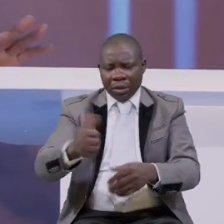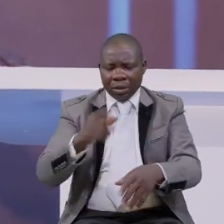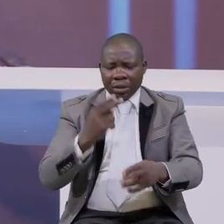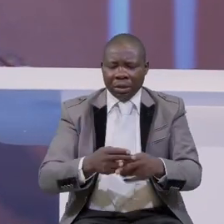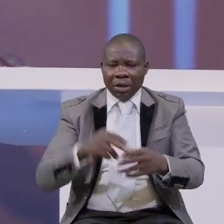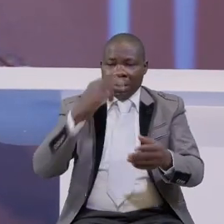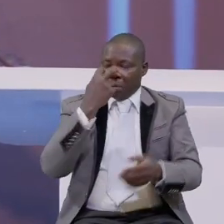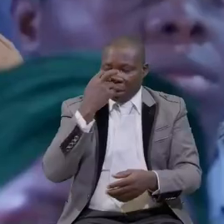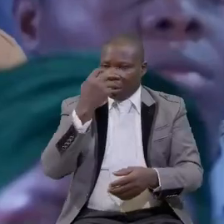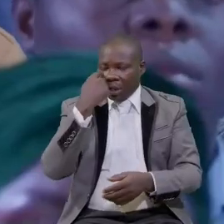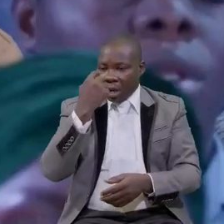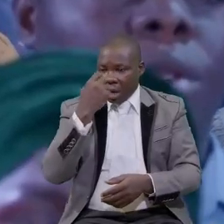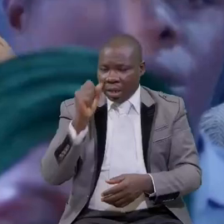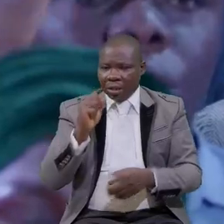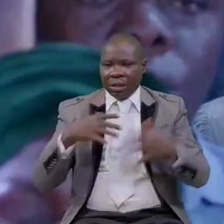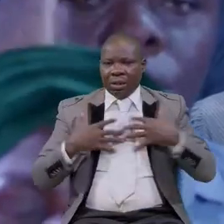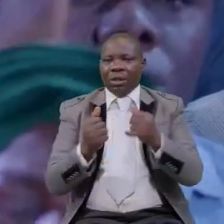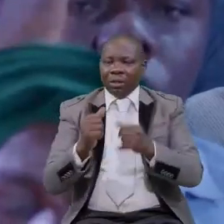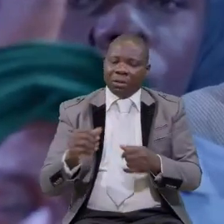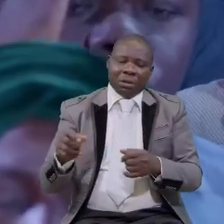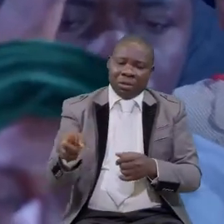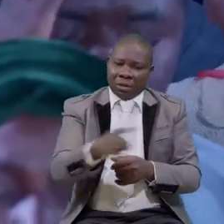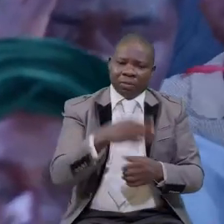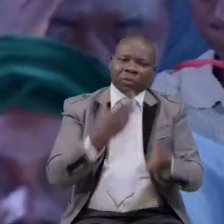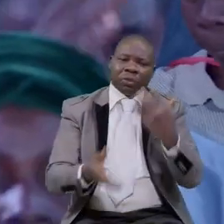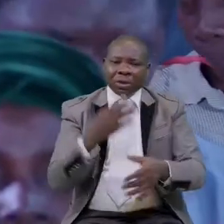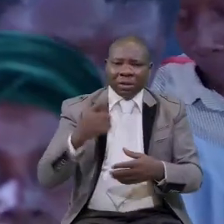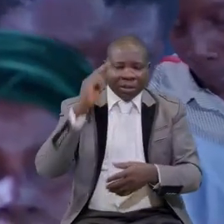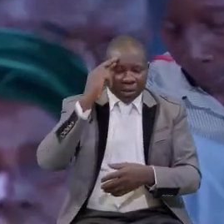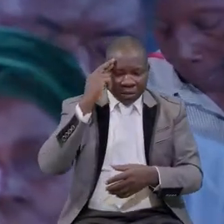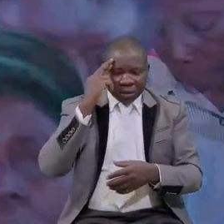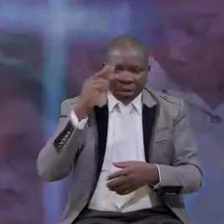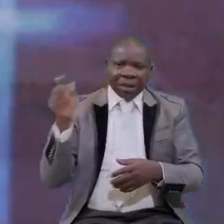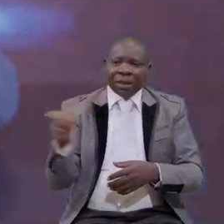ils sont guéris au nom de Jésus.